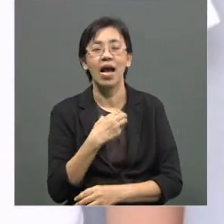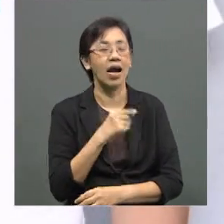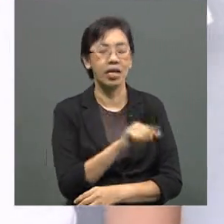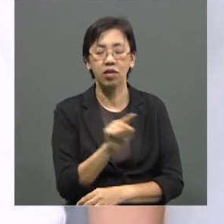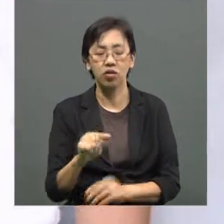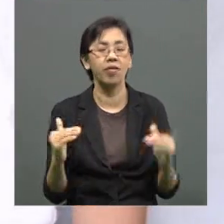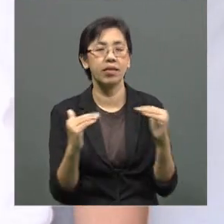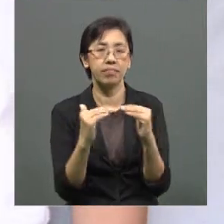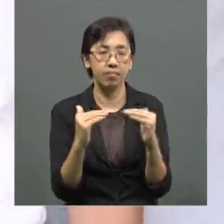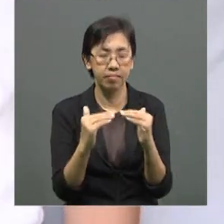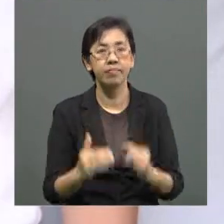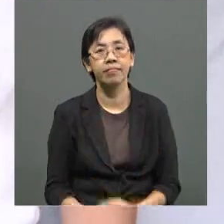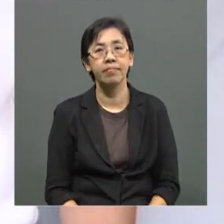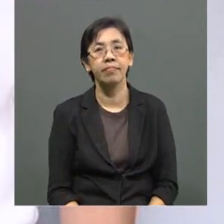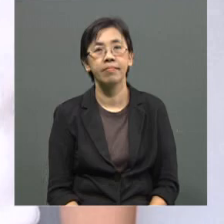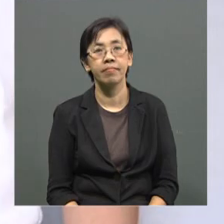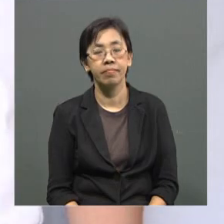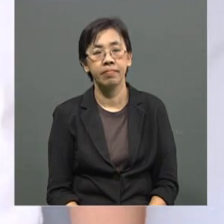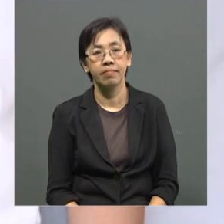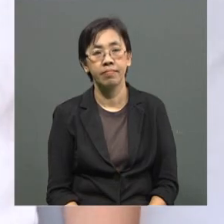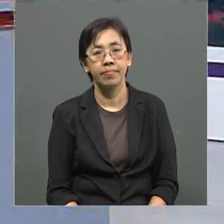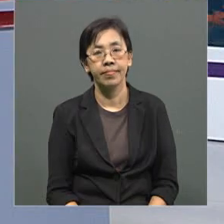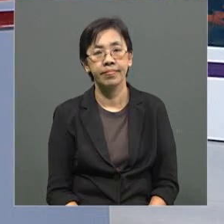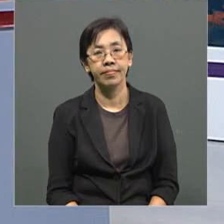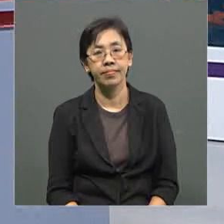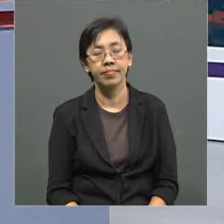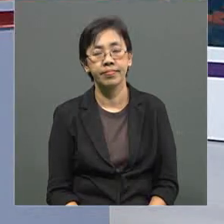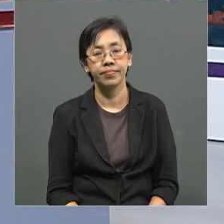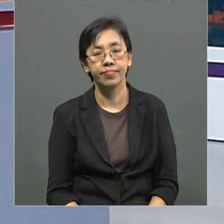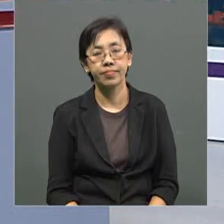องฝ่ายครับ มีกรณีแบบนี้เกิด